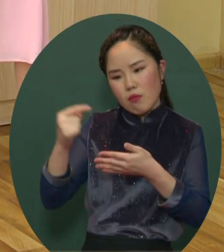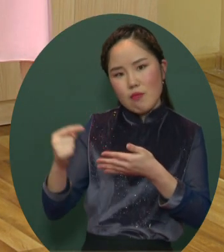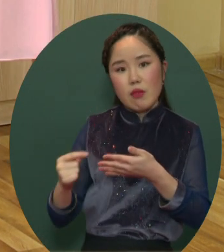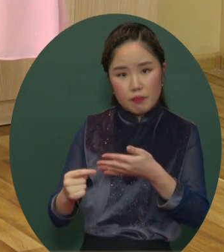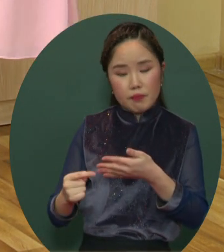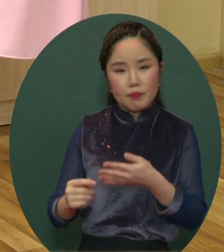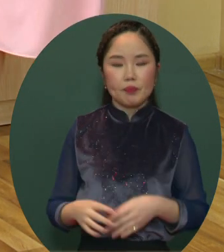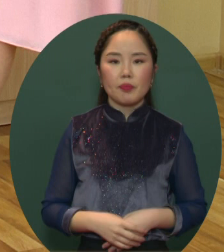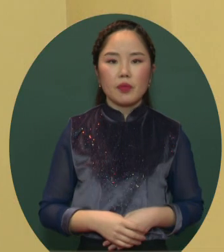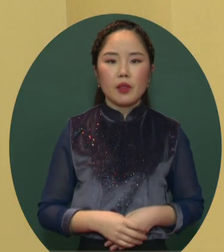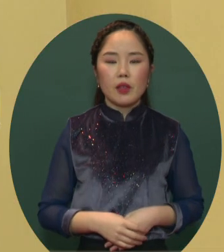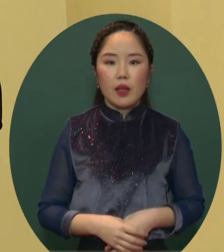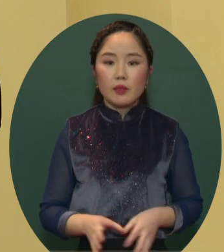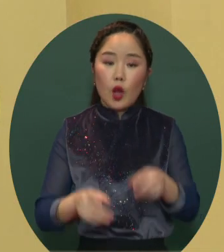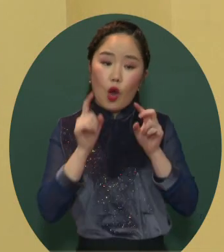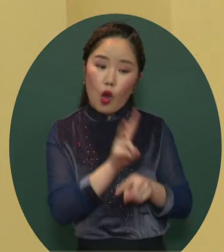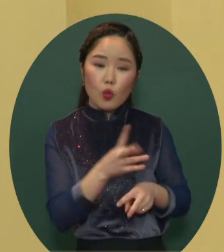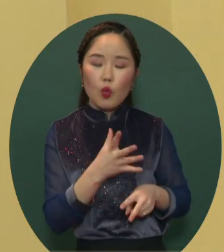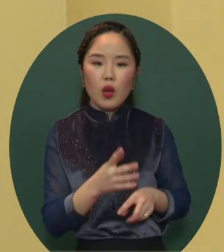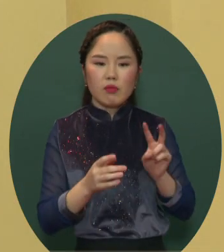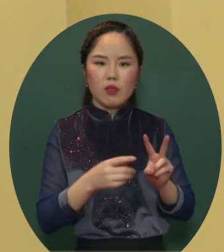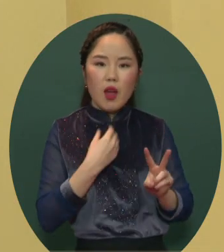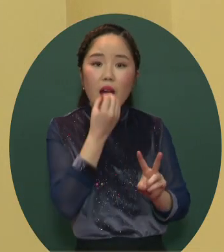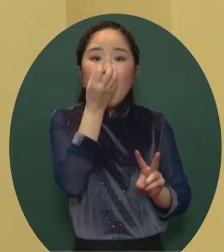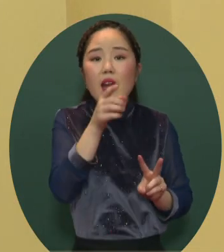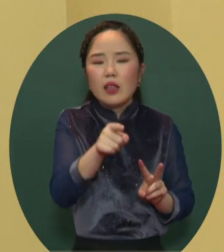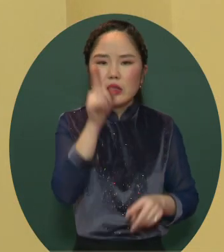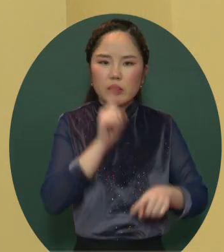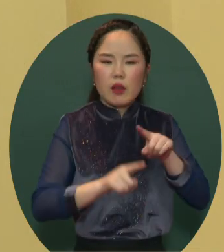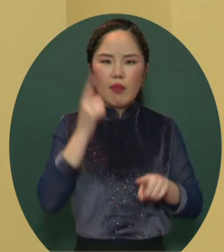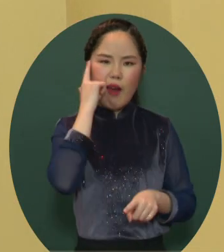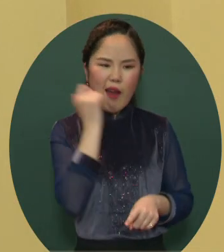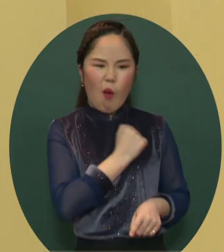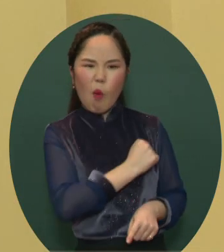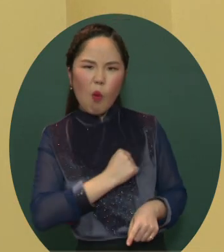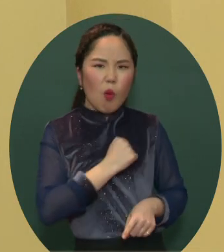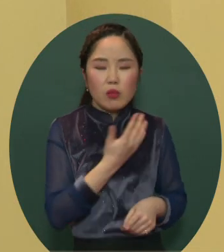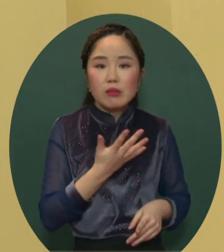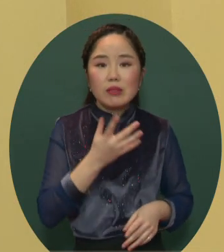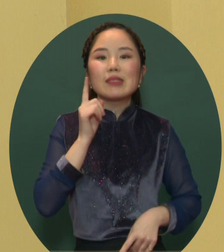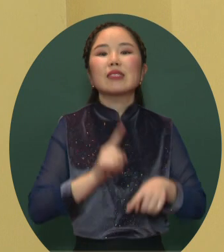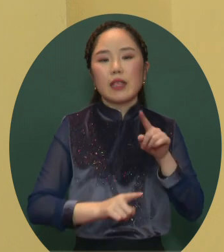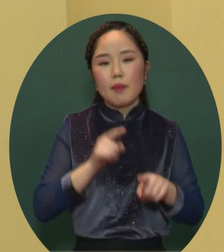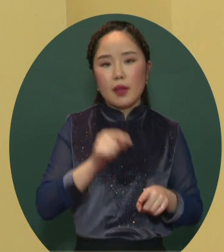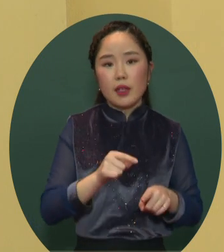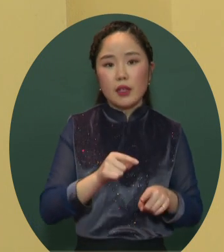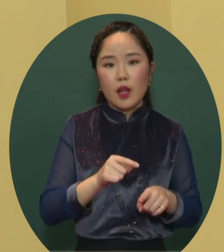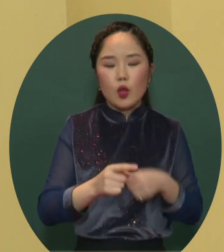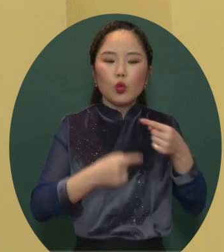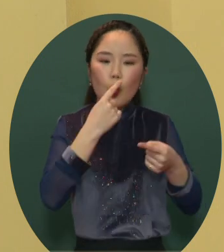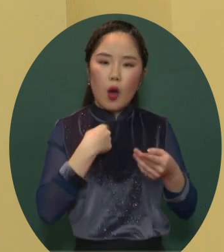бичнэ. Мөн чамайг ямар үг уурлуулдаг вэ? Чи ямар үг сонсохороо уурладаг